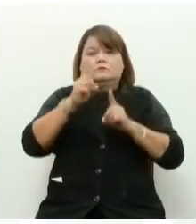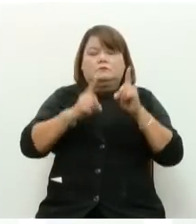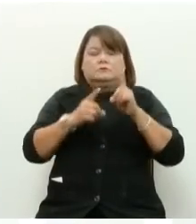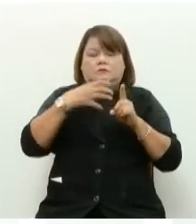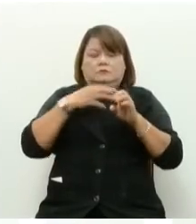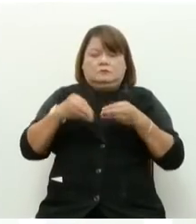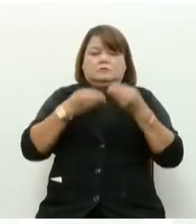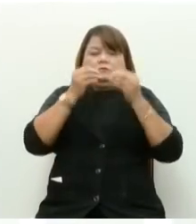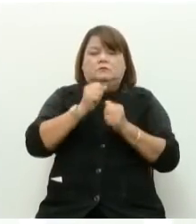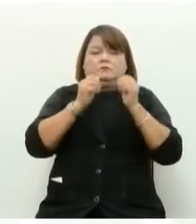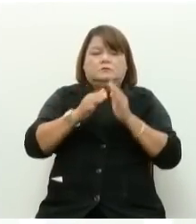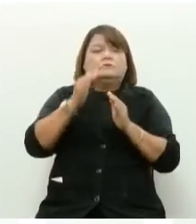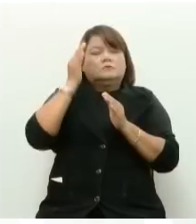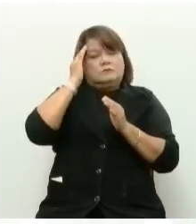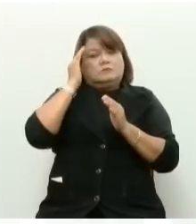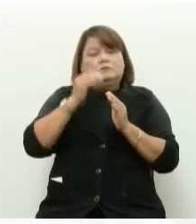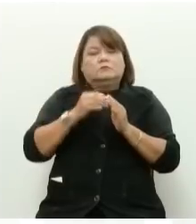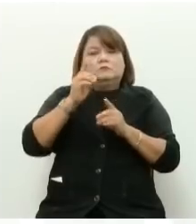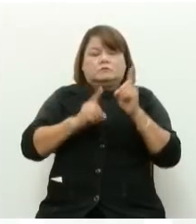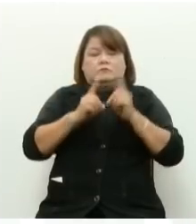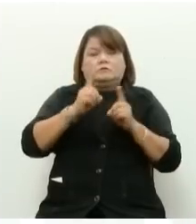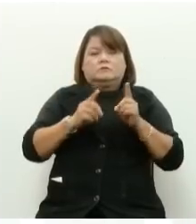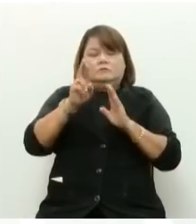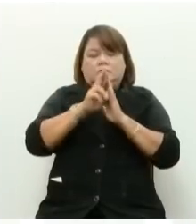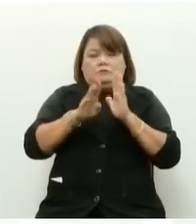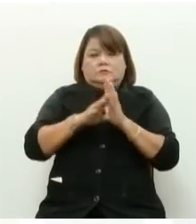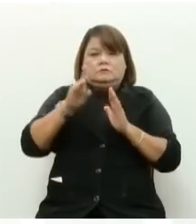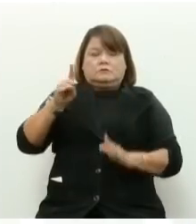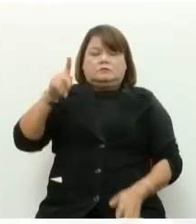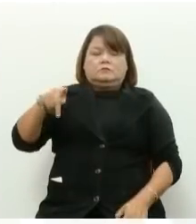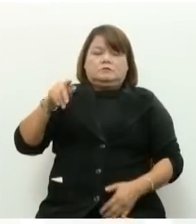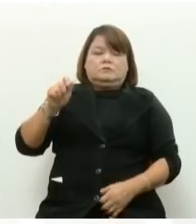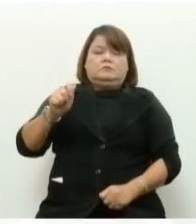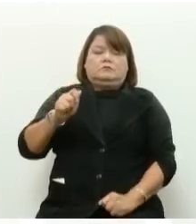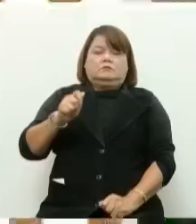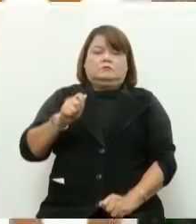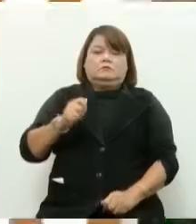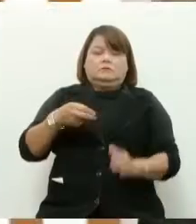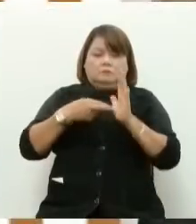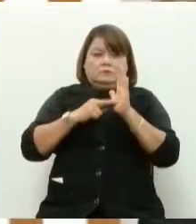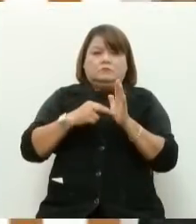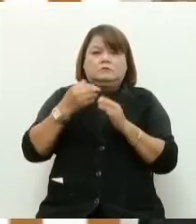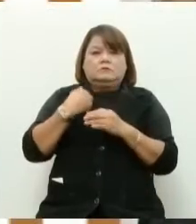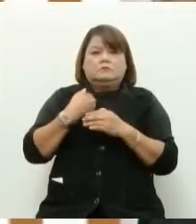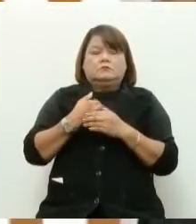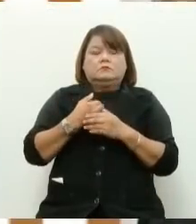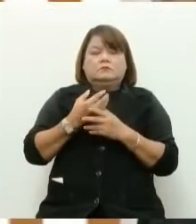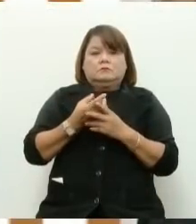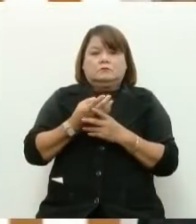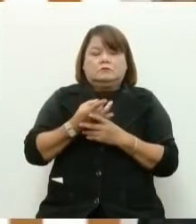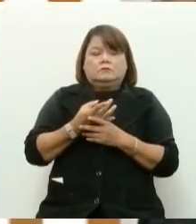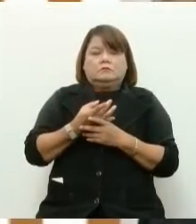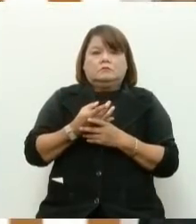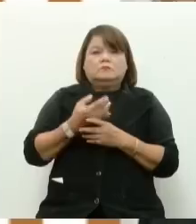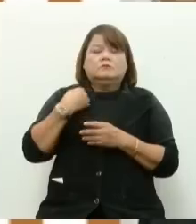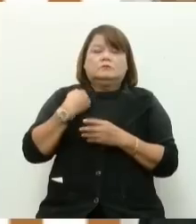ากให้ทุกท่านนะคะมีความเชื่อมั่นในการประเมินของระบบ DPA ของเรานะคะในช่วงเริ่มต้นค่ะก็อาจจะมีอะไรที่อาจจะมี